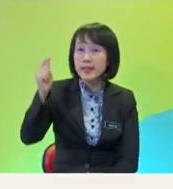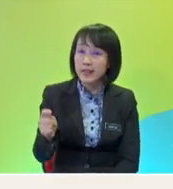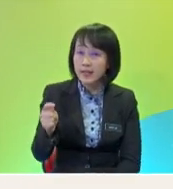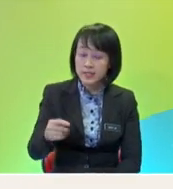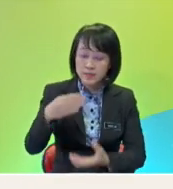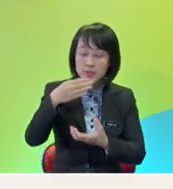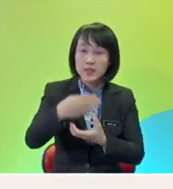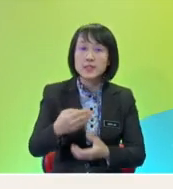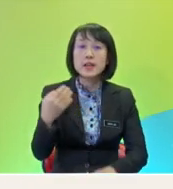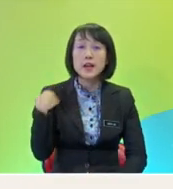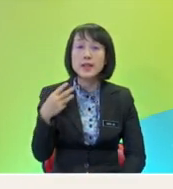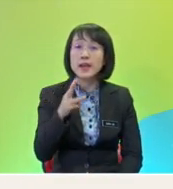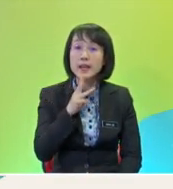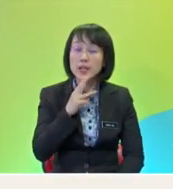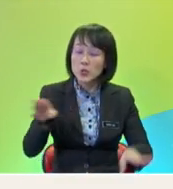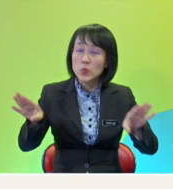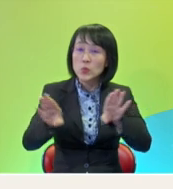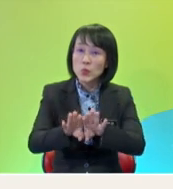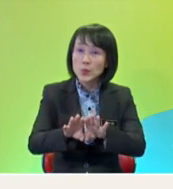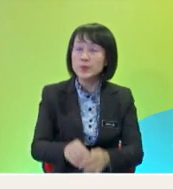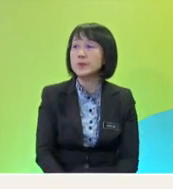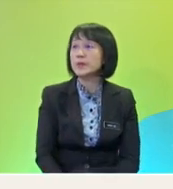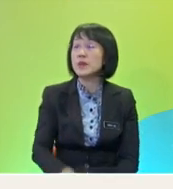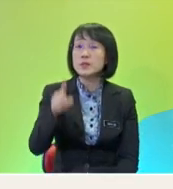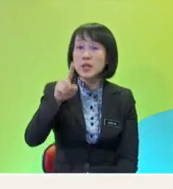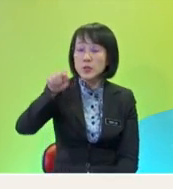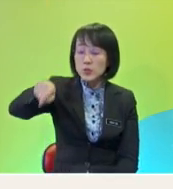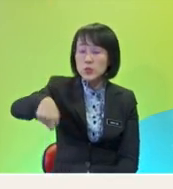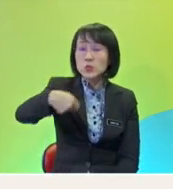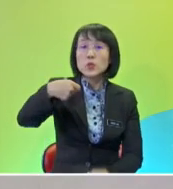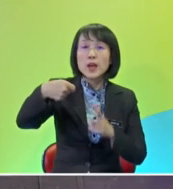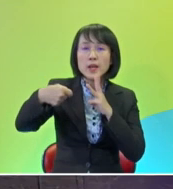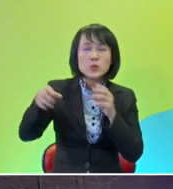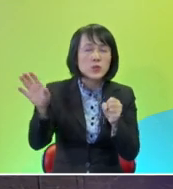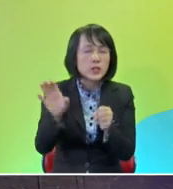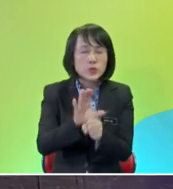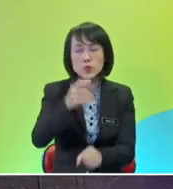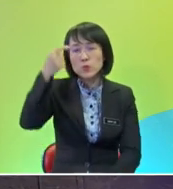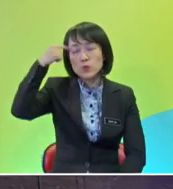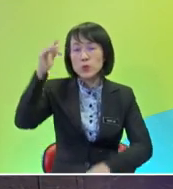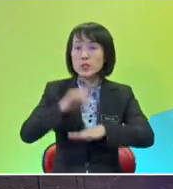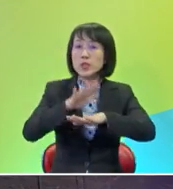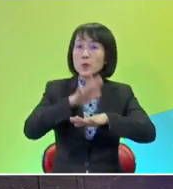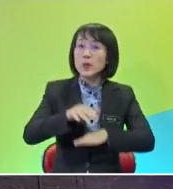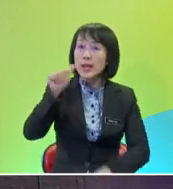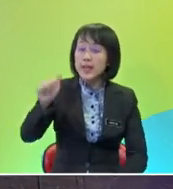Sebab tadi kita cakap apa? Satu sudu air sudah mencukupi untuk nyamuk Aedes